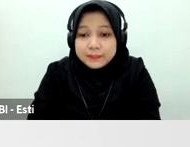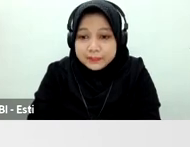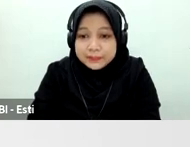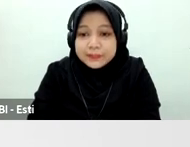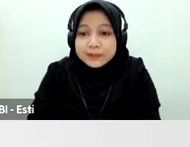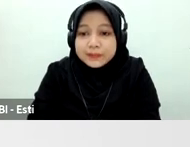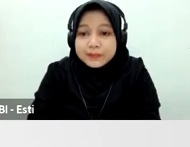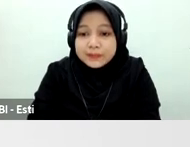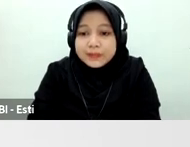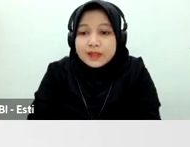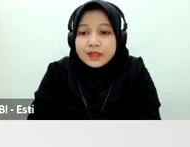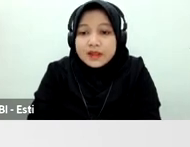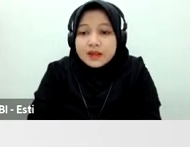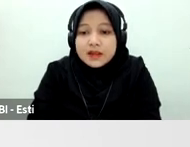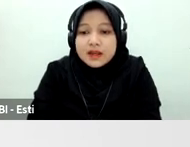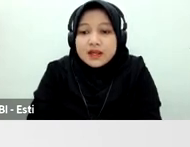dengar